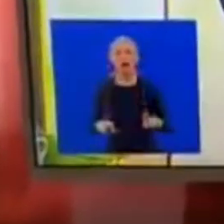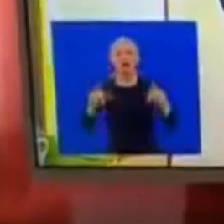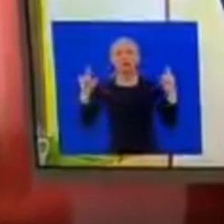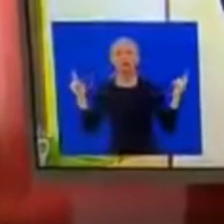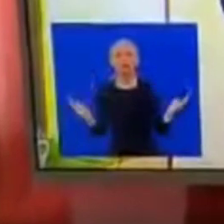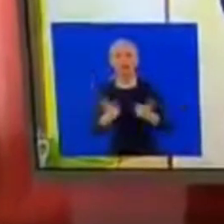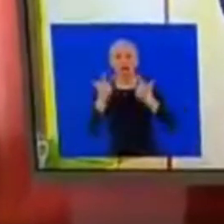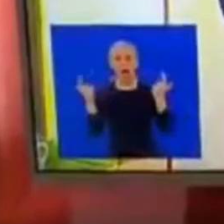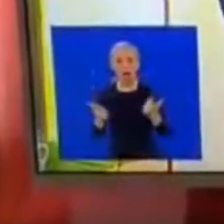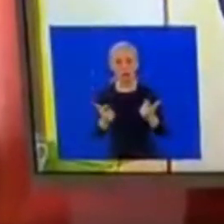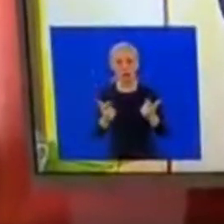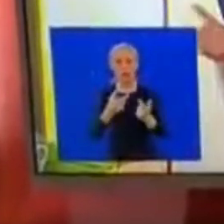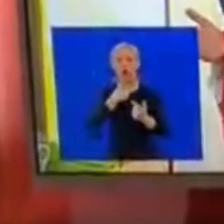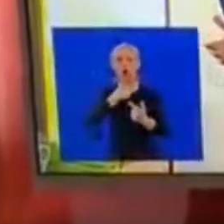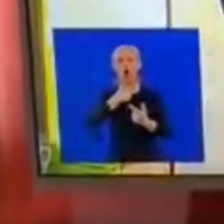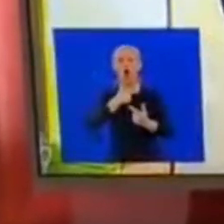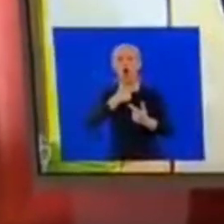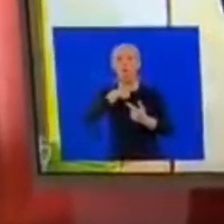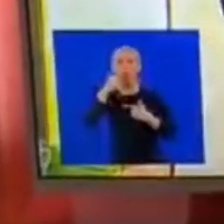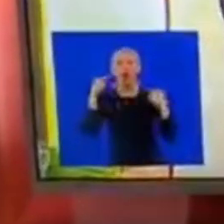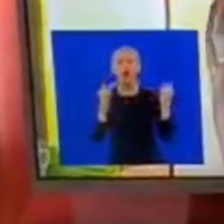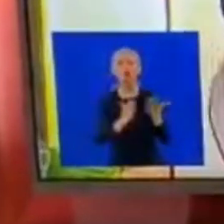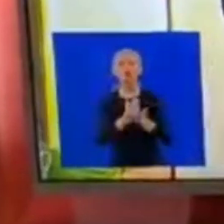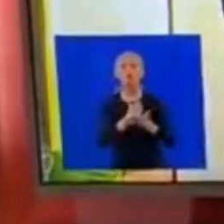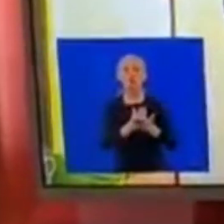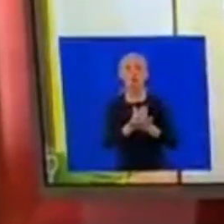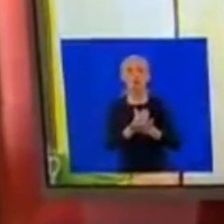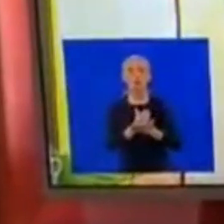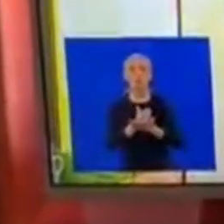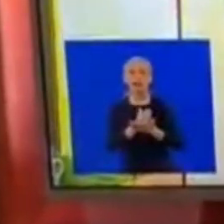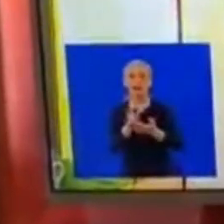prava ukinu, pa nam onda neka ta prava ograniče ovim